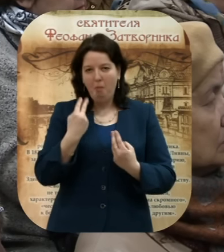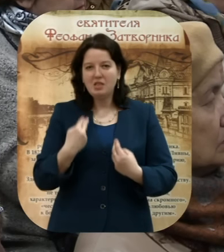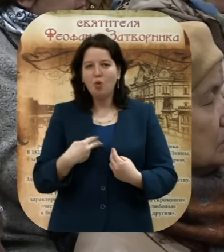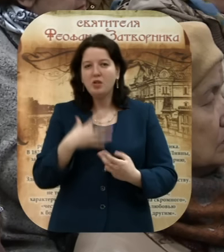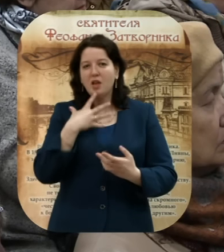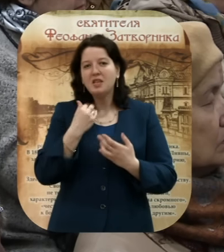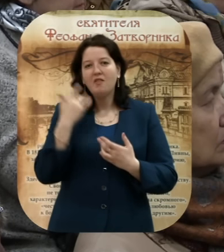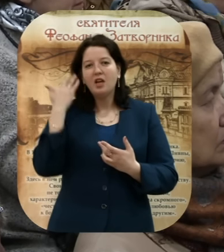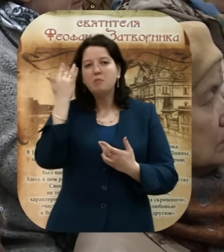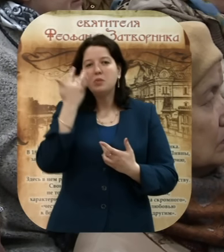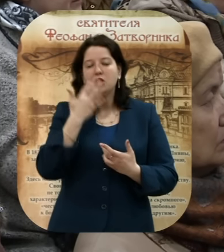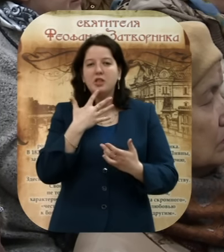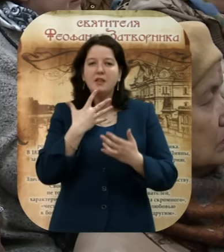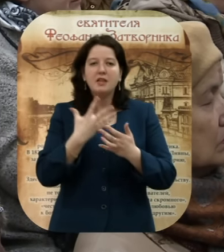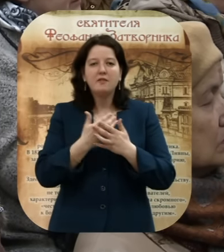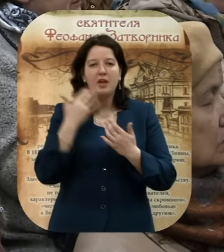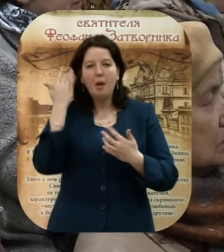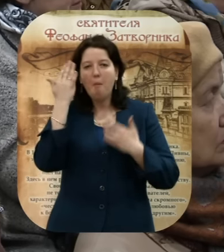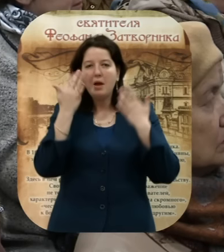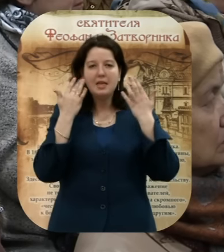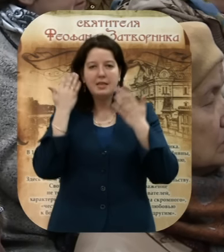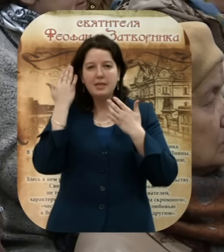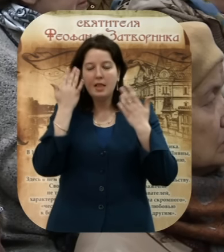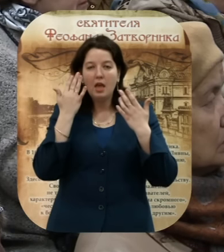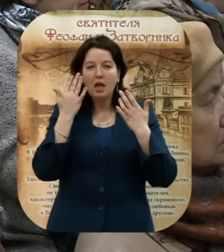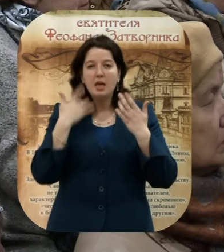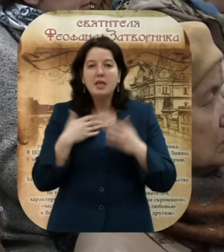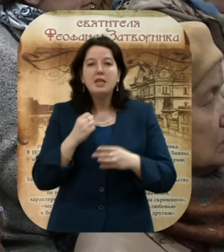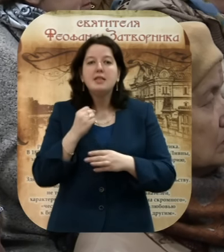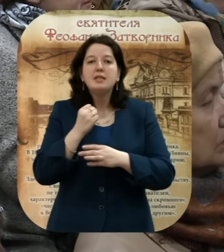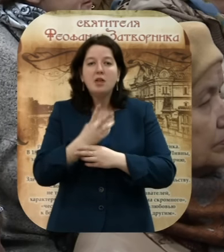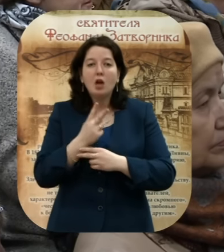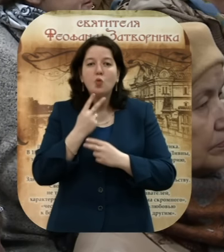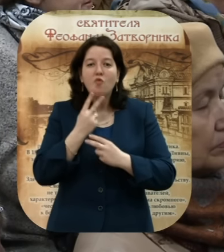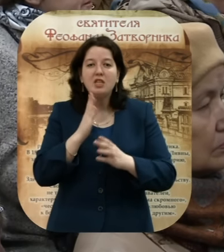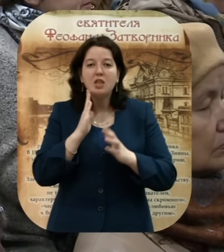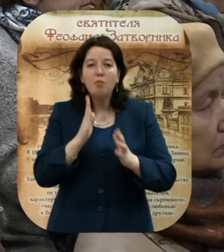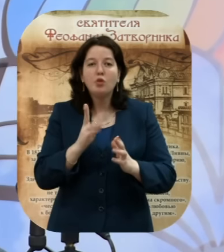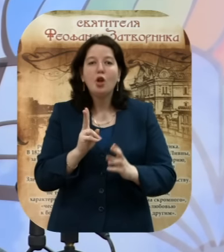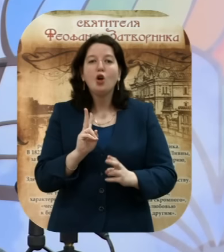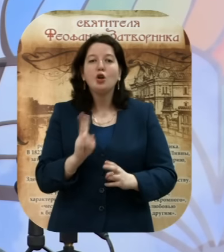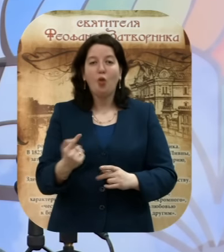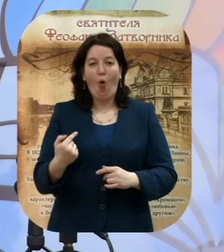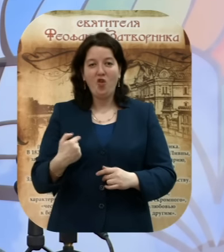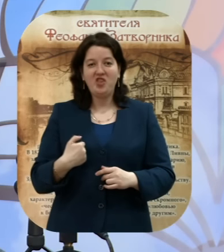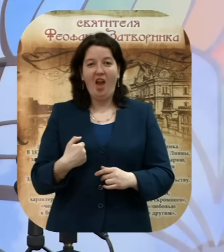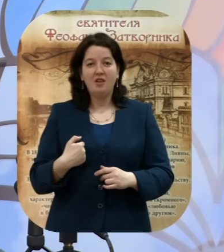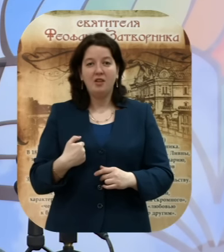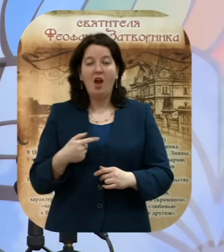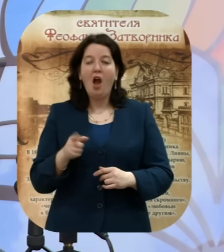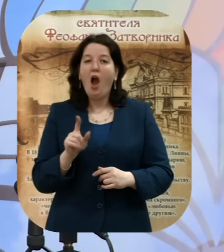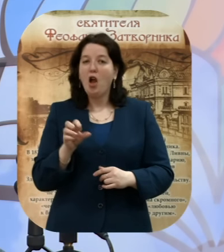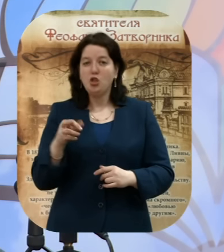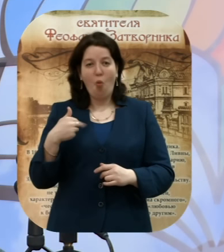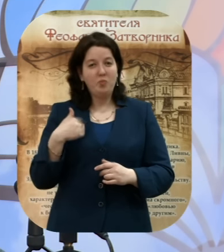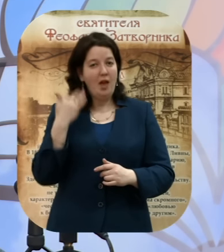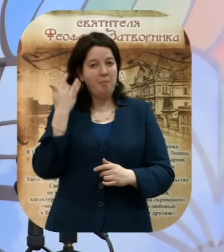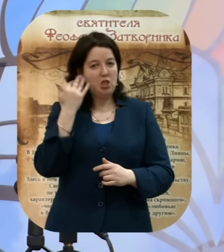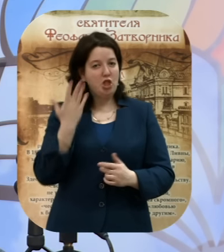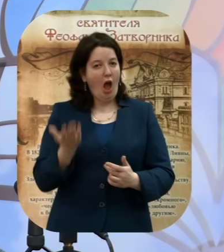на свои мысли. И я сразу увижу, кто я, о чем я